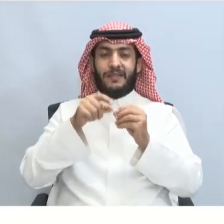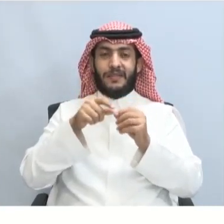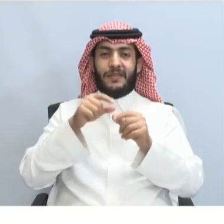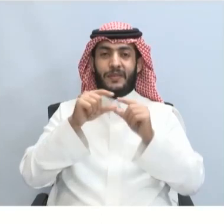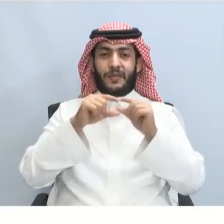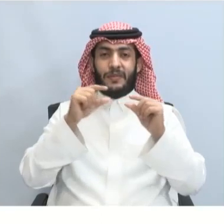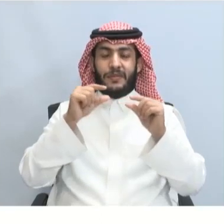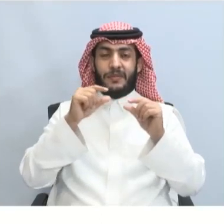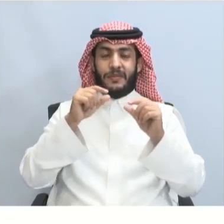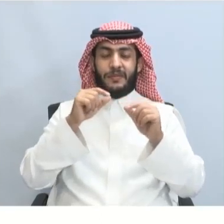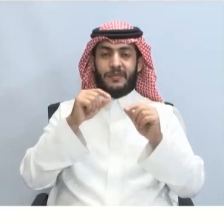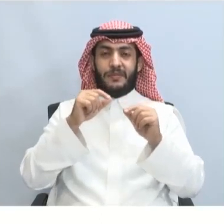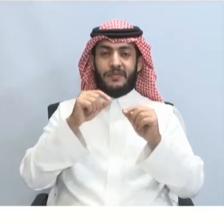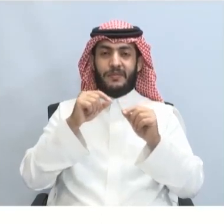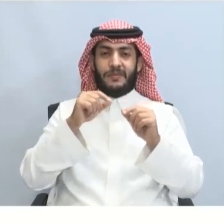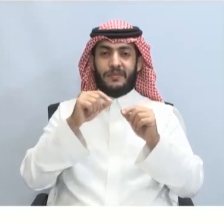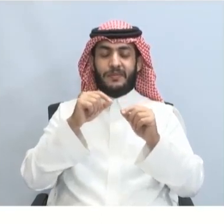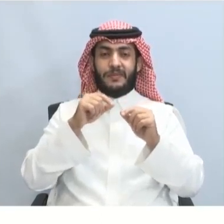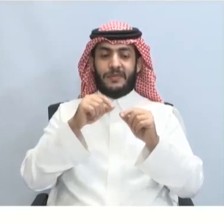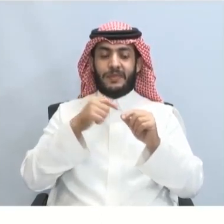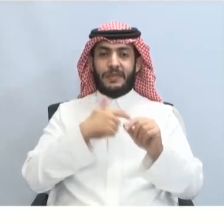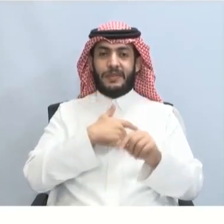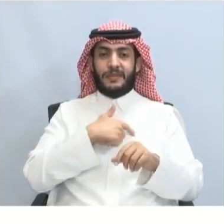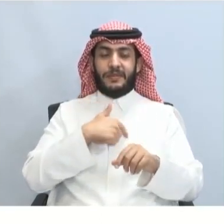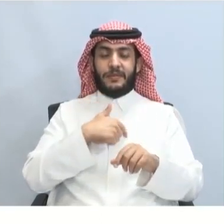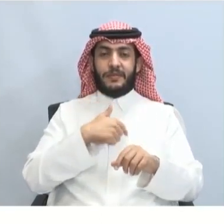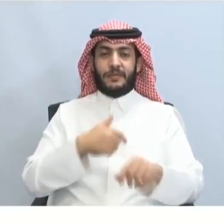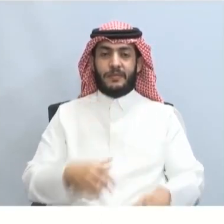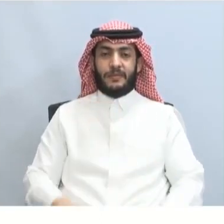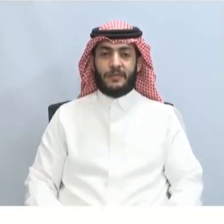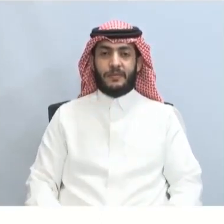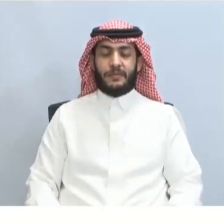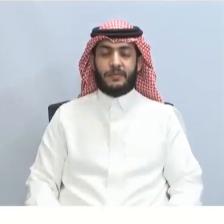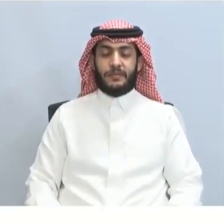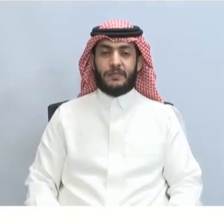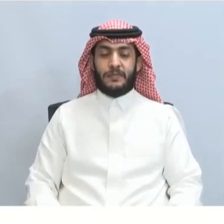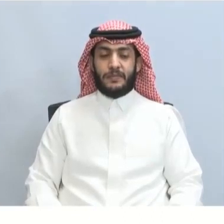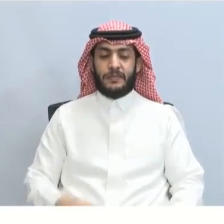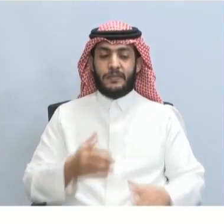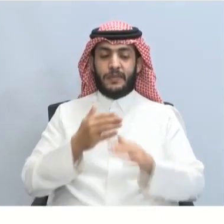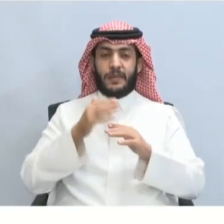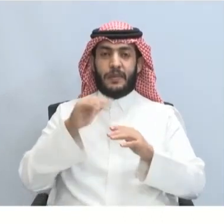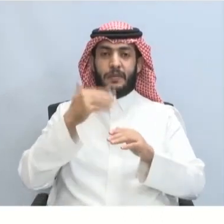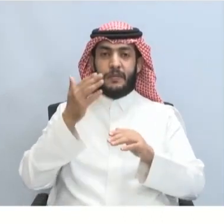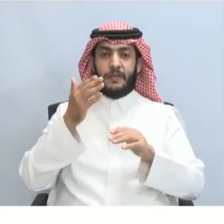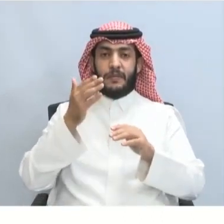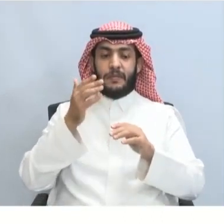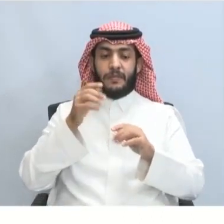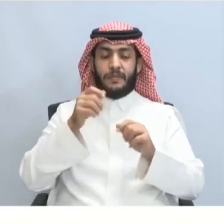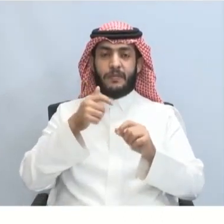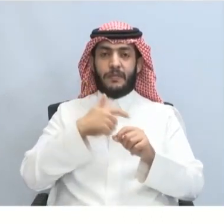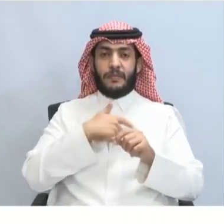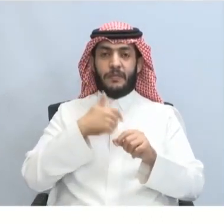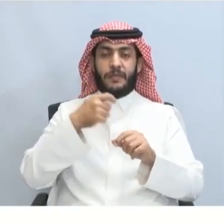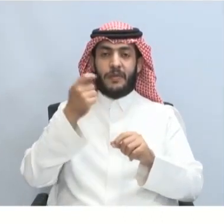عنوان اللي هو الاسم داخل اتش 1 ثم داخل البي اللي هي الفقره وهي